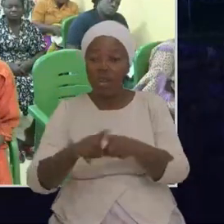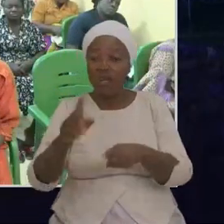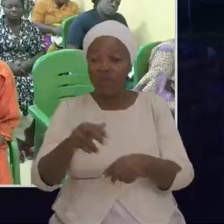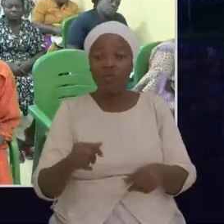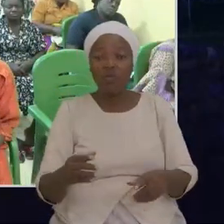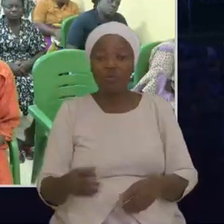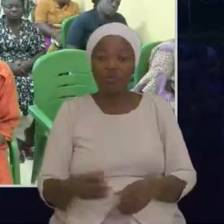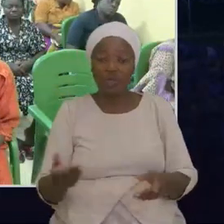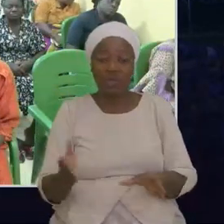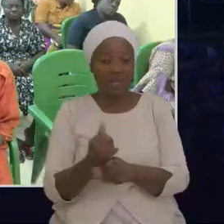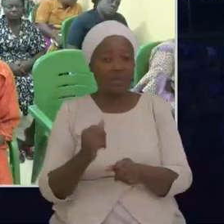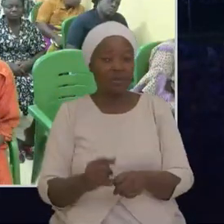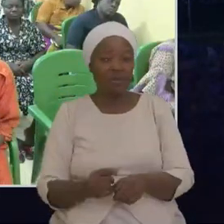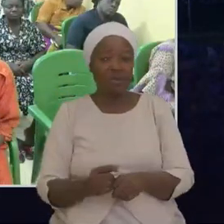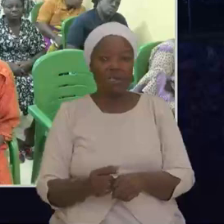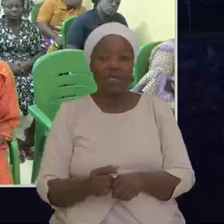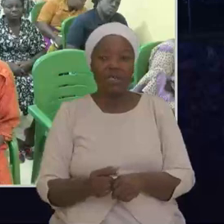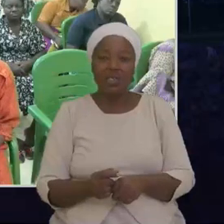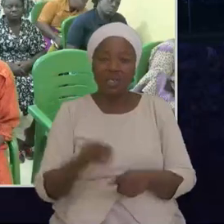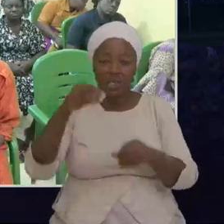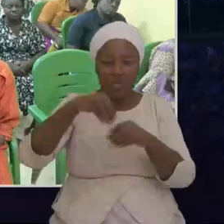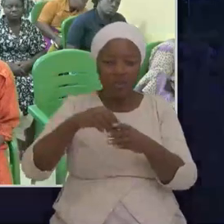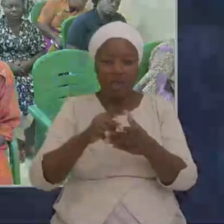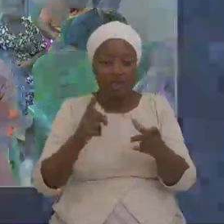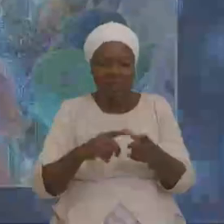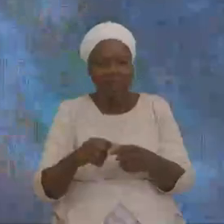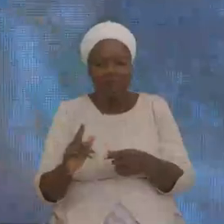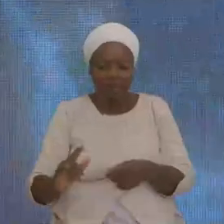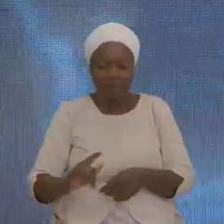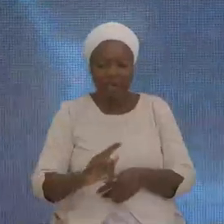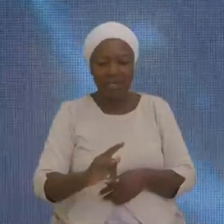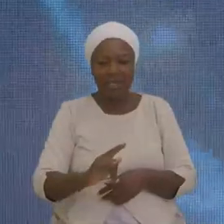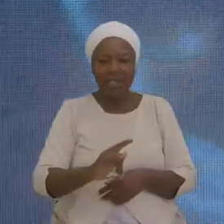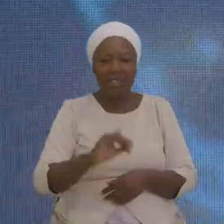Mais quand vous montez et l'avion monte plus haut,